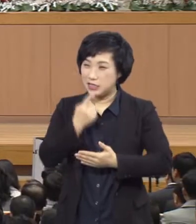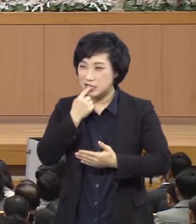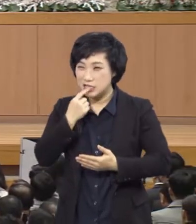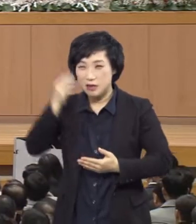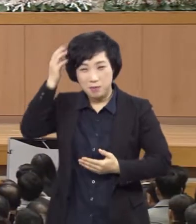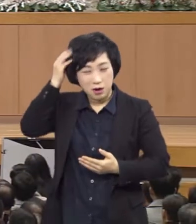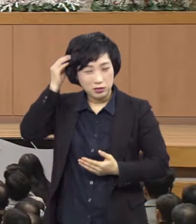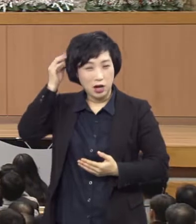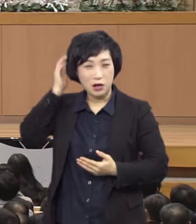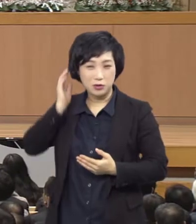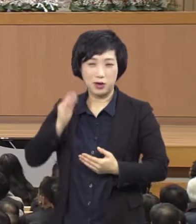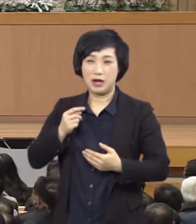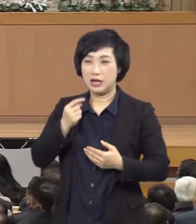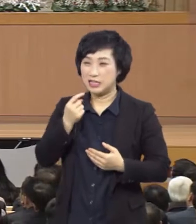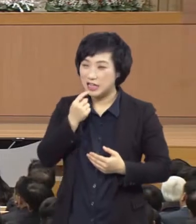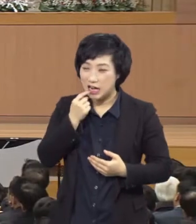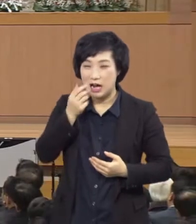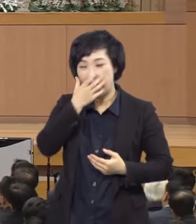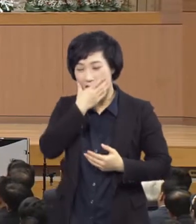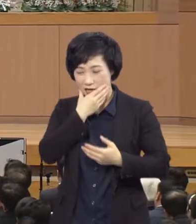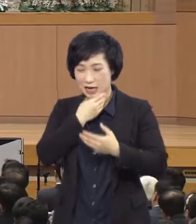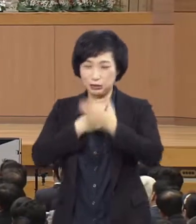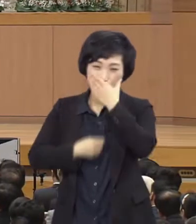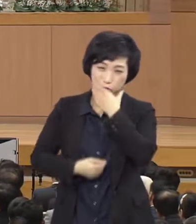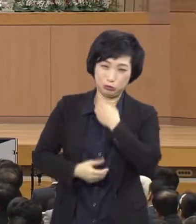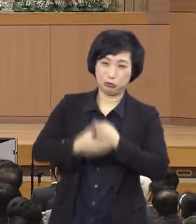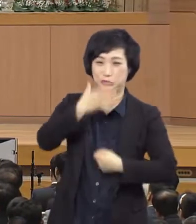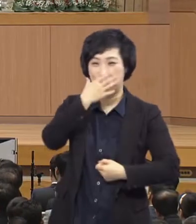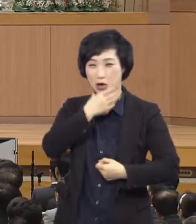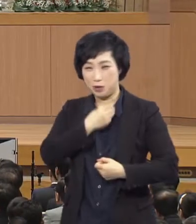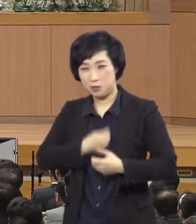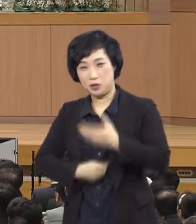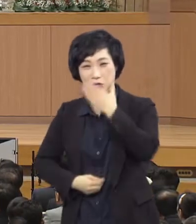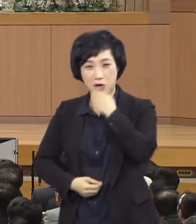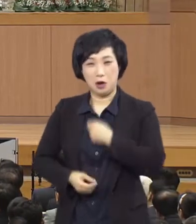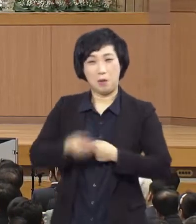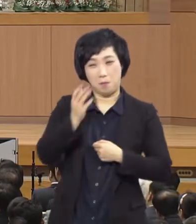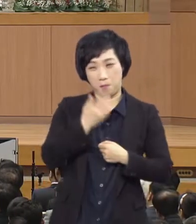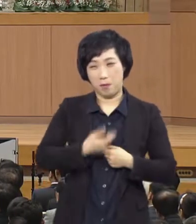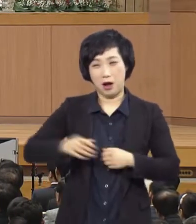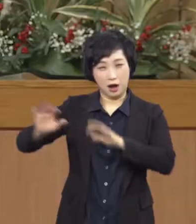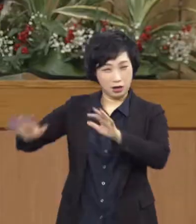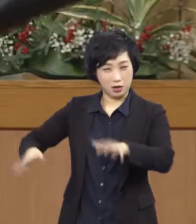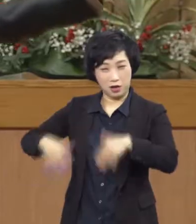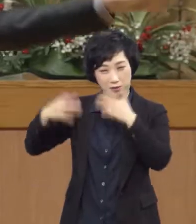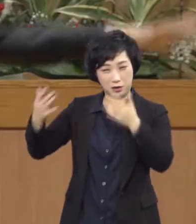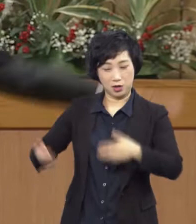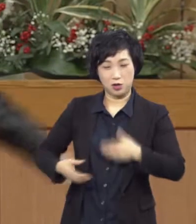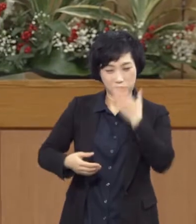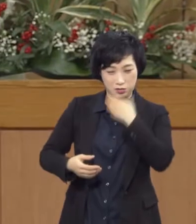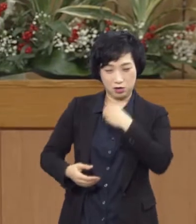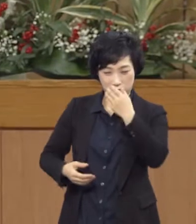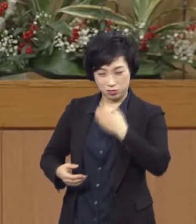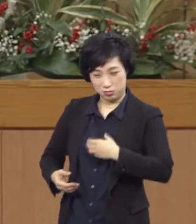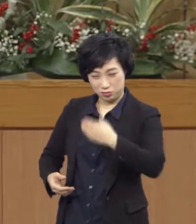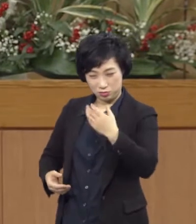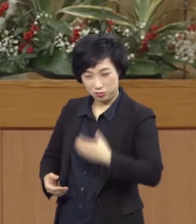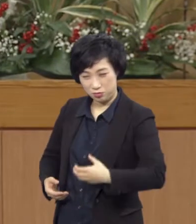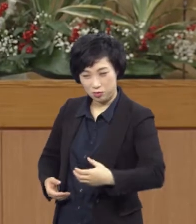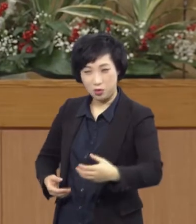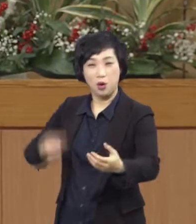하얀 머리털과 하얀 수염을 바람에